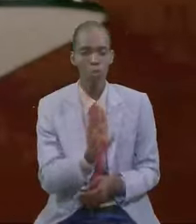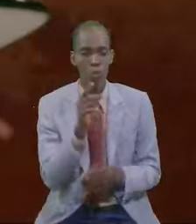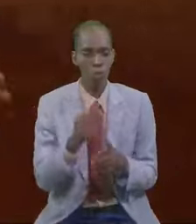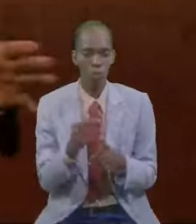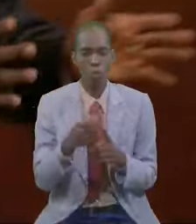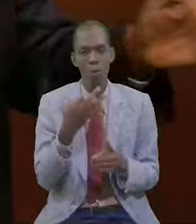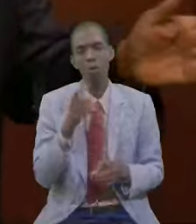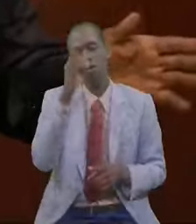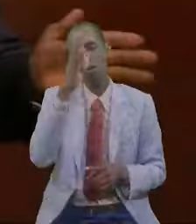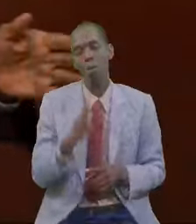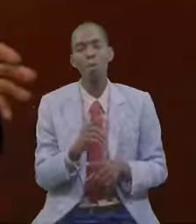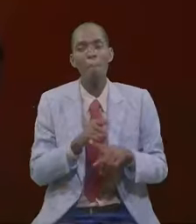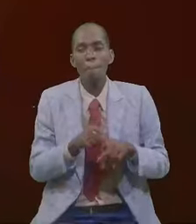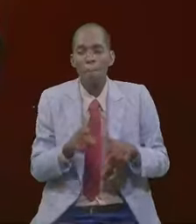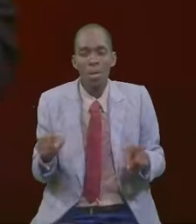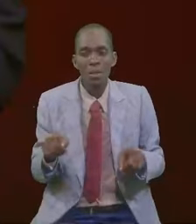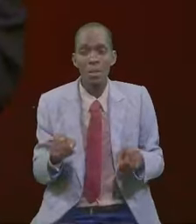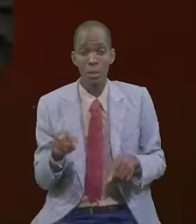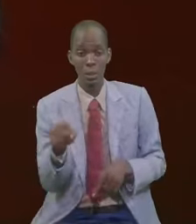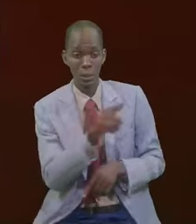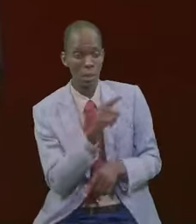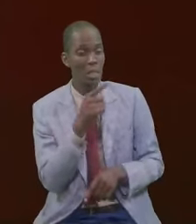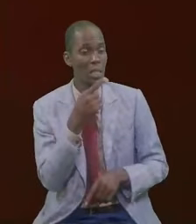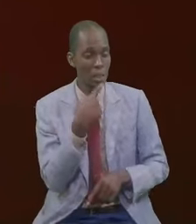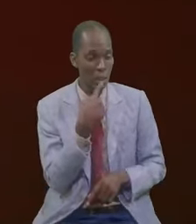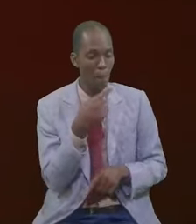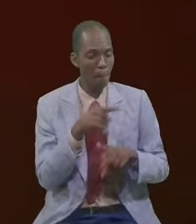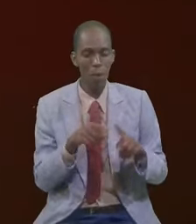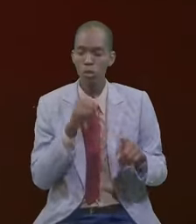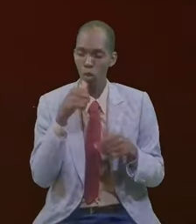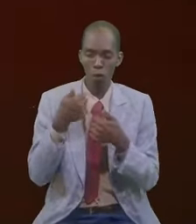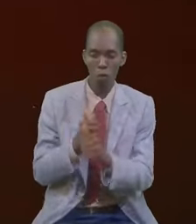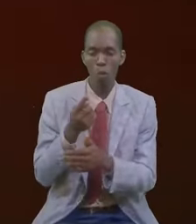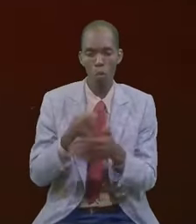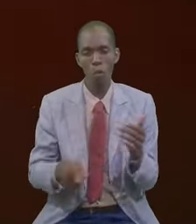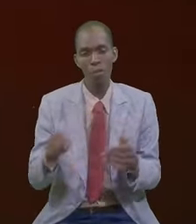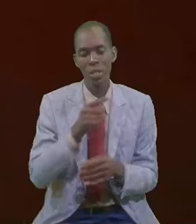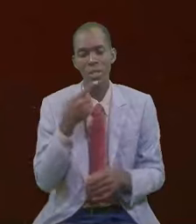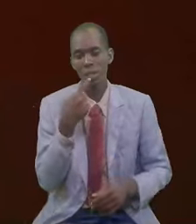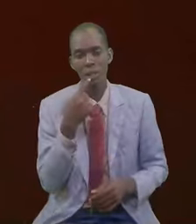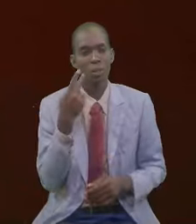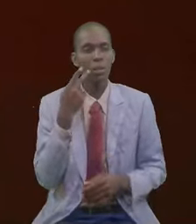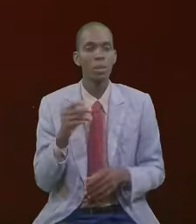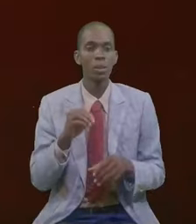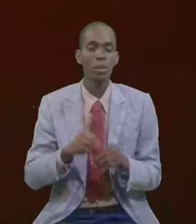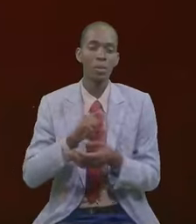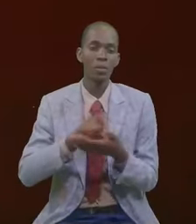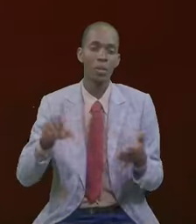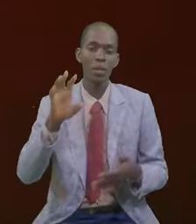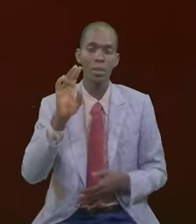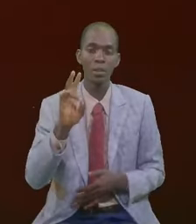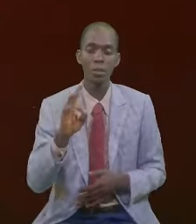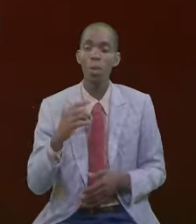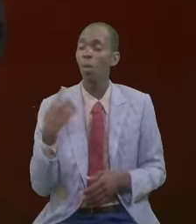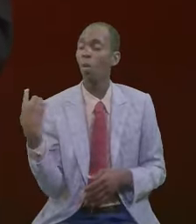dit, ne prêtez même pas oreille à ces gens-là. Ils disent, mais ils ne font pas. Le verset 7